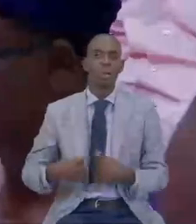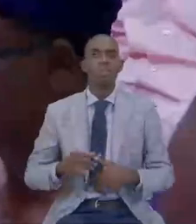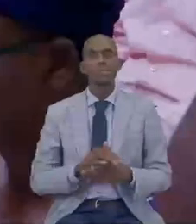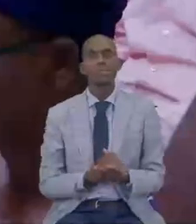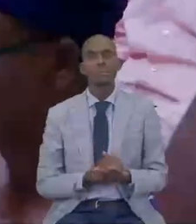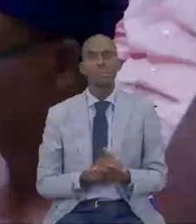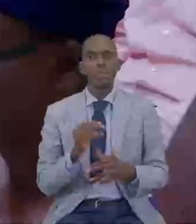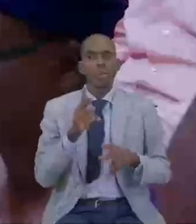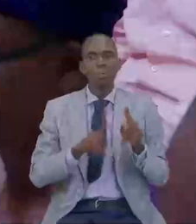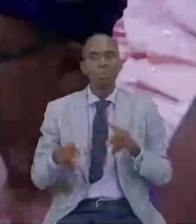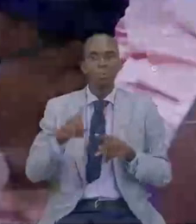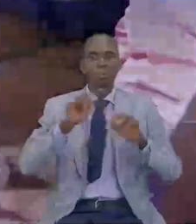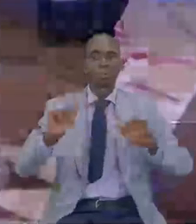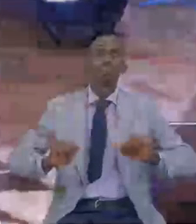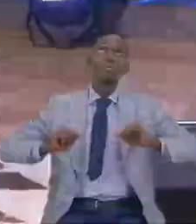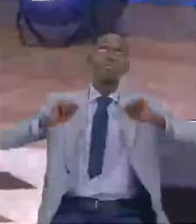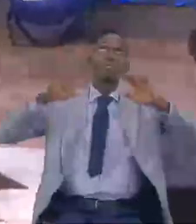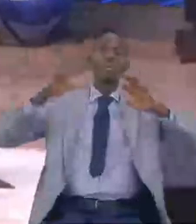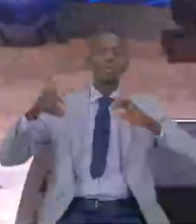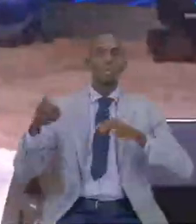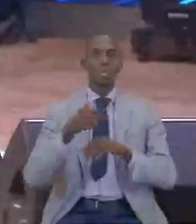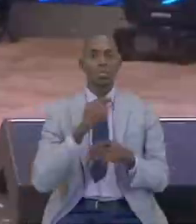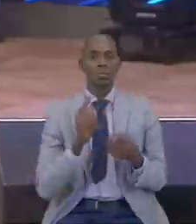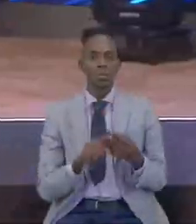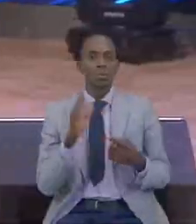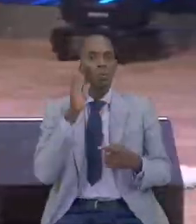Ceux qui t'entourent, c'est eux